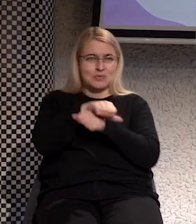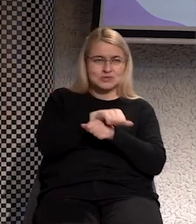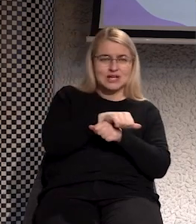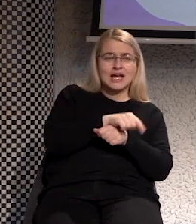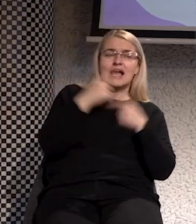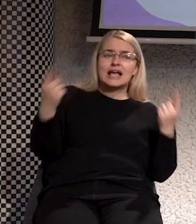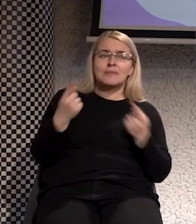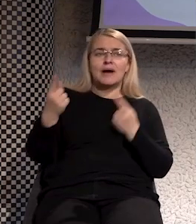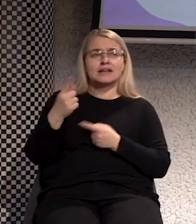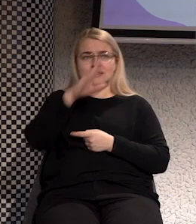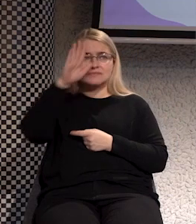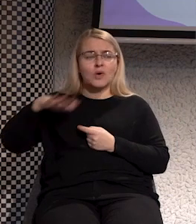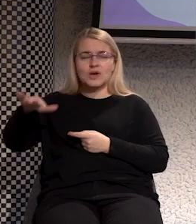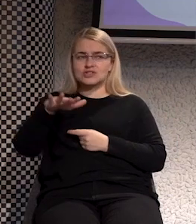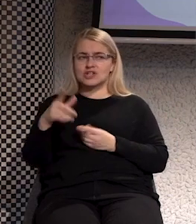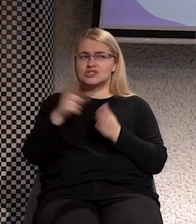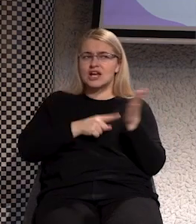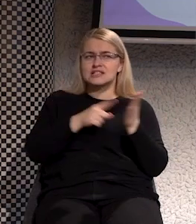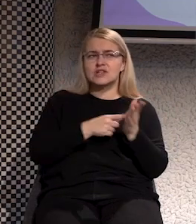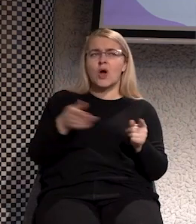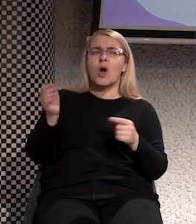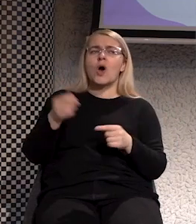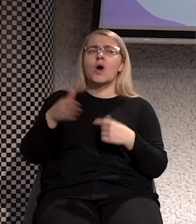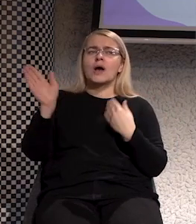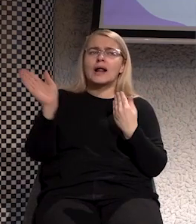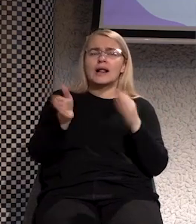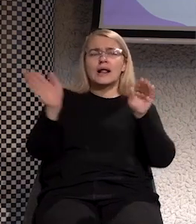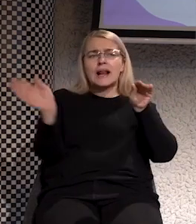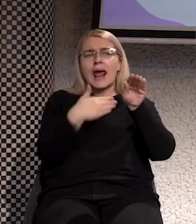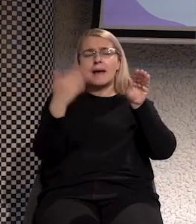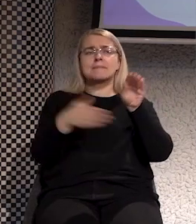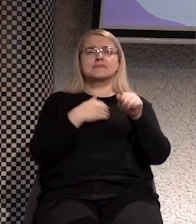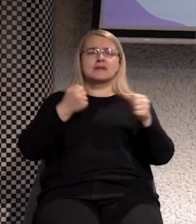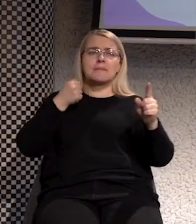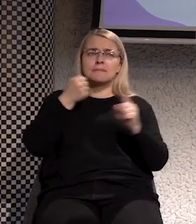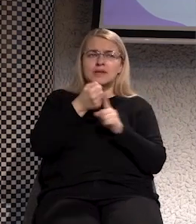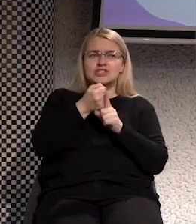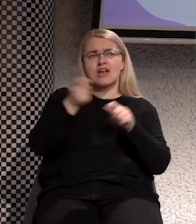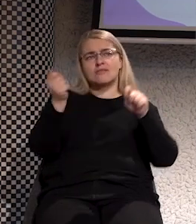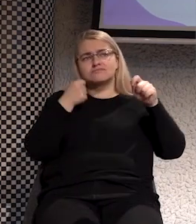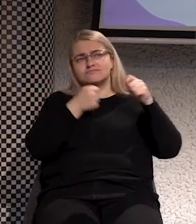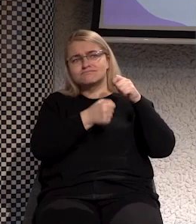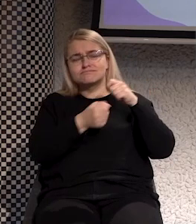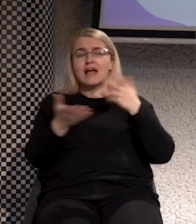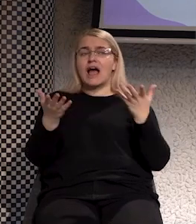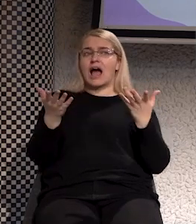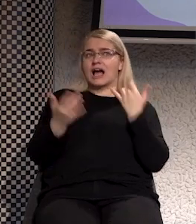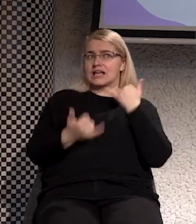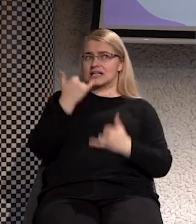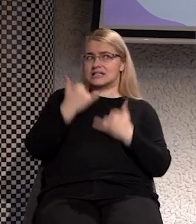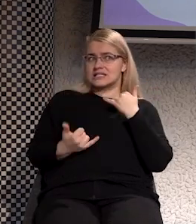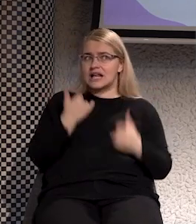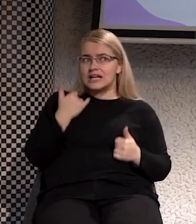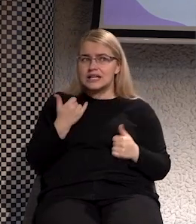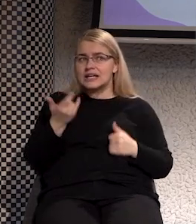kampanii społecznych to jest najczęściej kwestia bicia, klapsa i tak dalej, że jakby tutaj to jest niepodważalne, że to jest przemoc, a jak się wkracza w